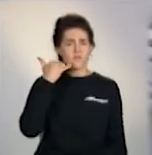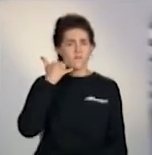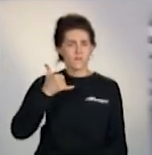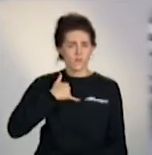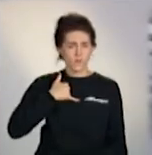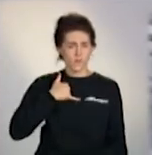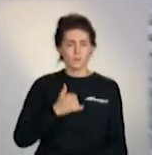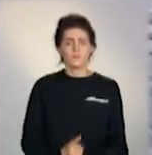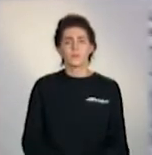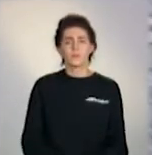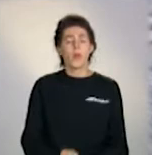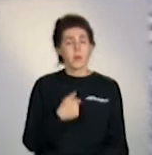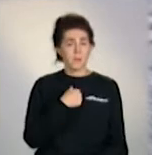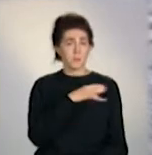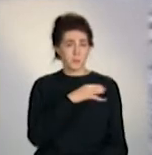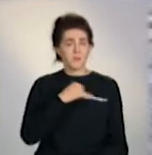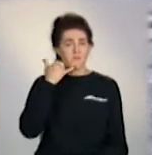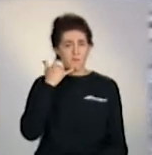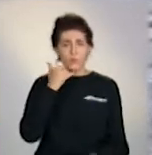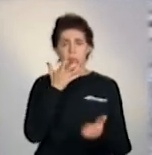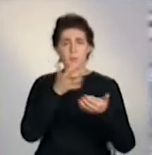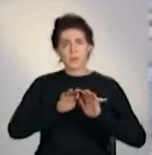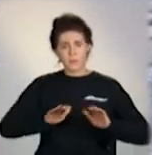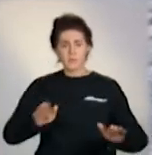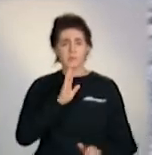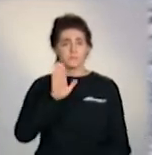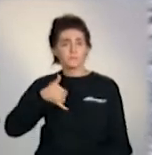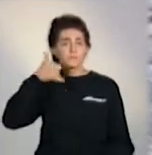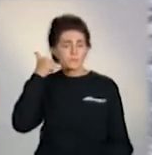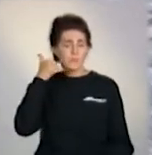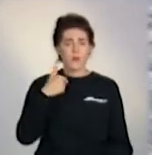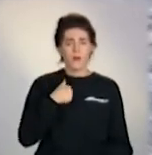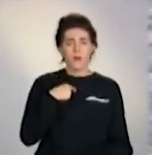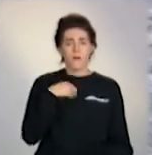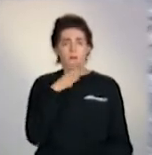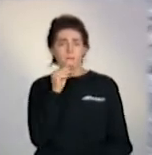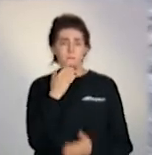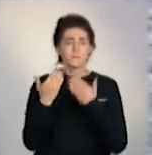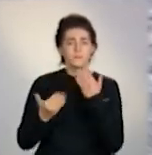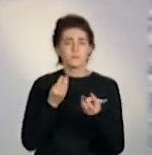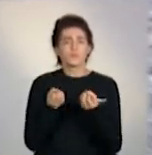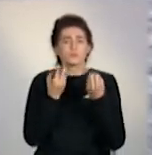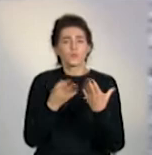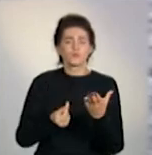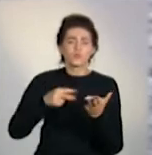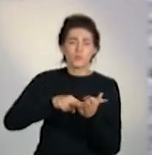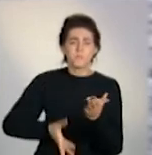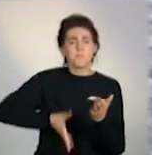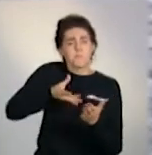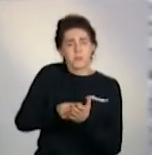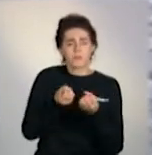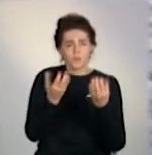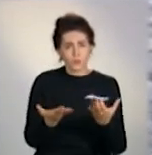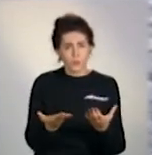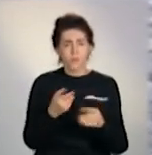Я позвонила туда в теплосеть, взяла девушка трубку, я интересовалась, сколько платить, а потом говорю, а